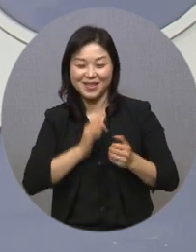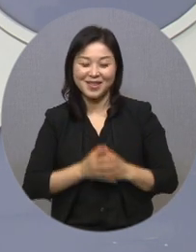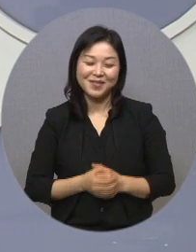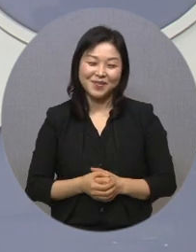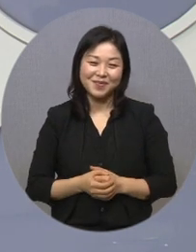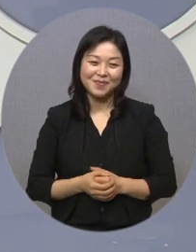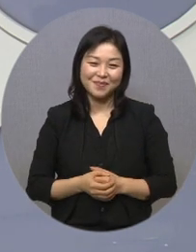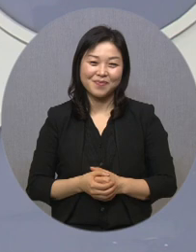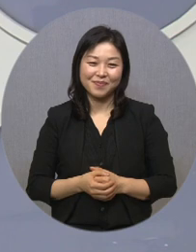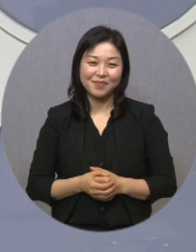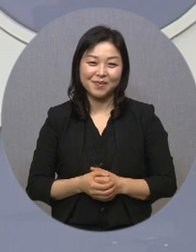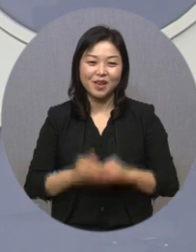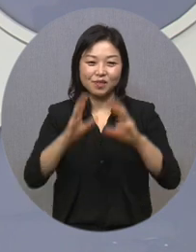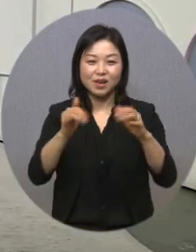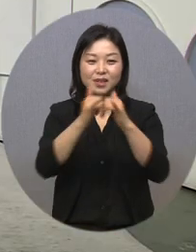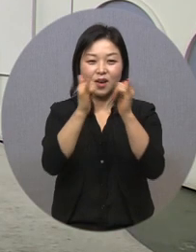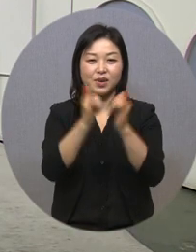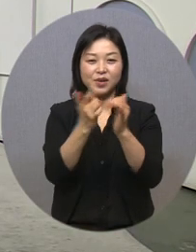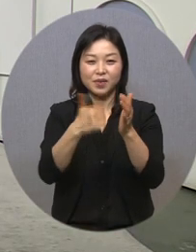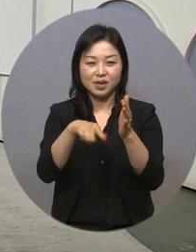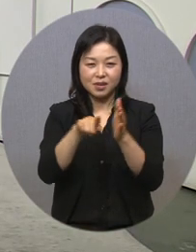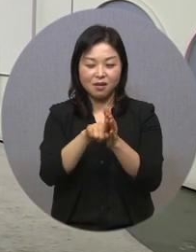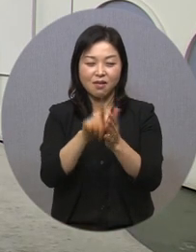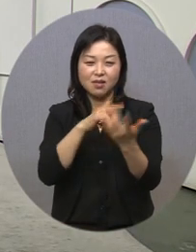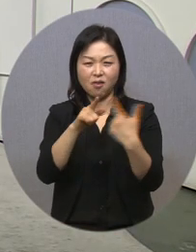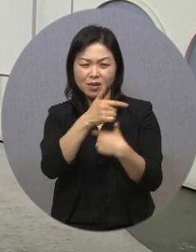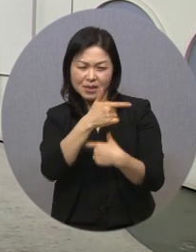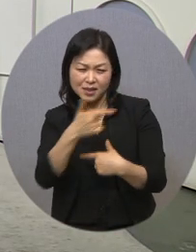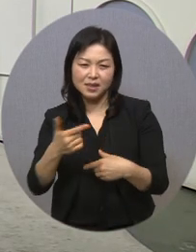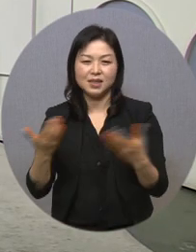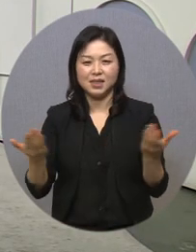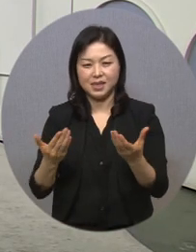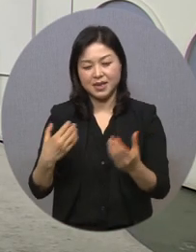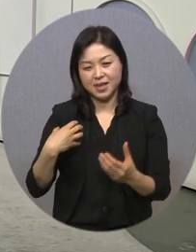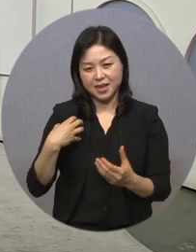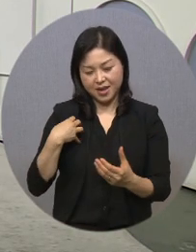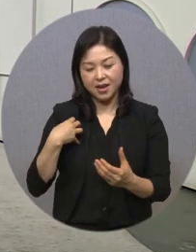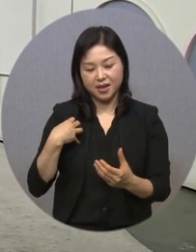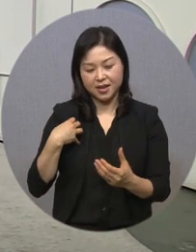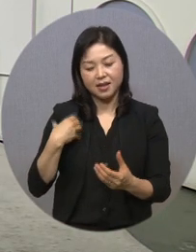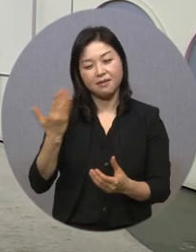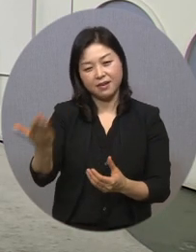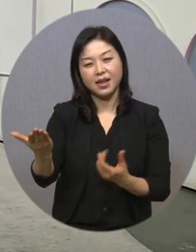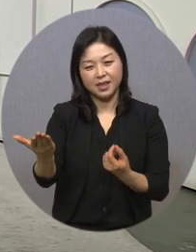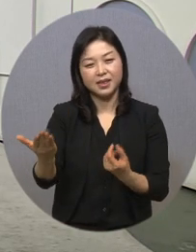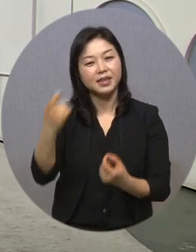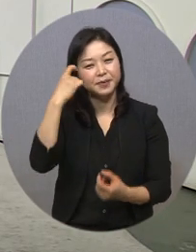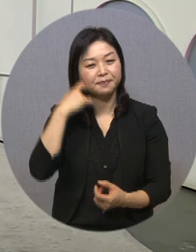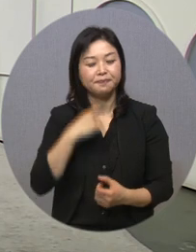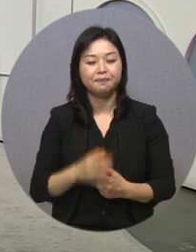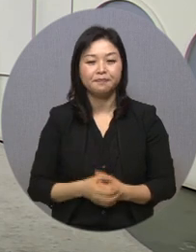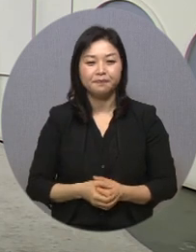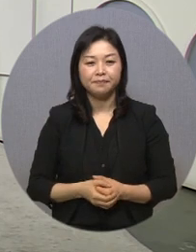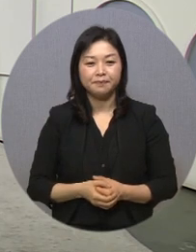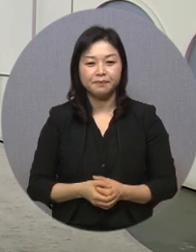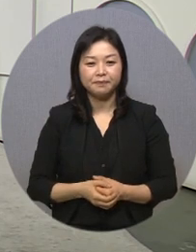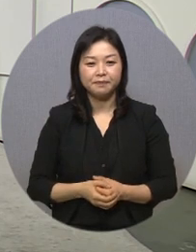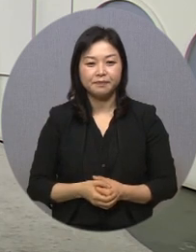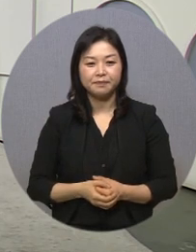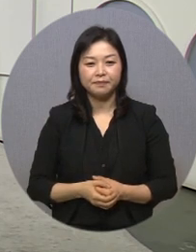국가와 사회를 위해서 좀 더 큰 일을 하셔야 할 주인공인 것 같습니다. 그런데 제가